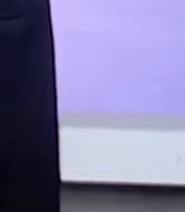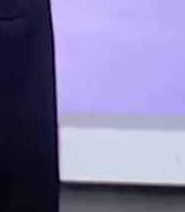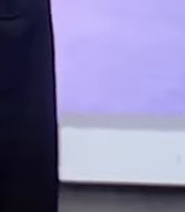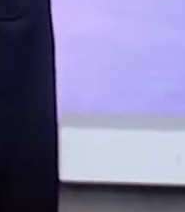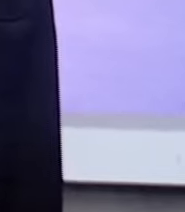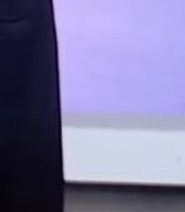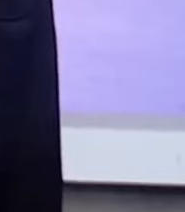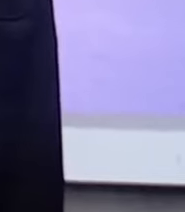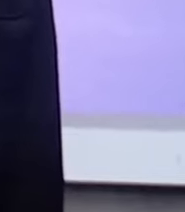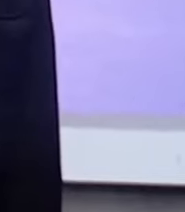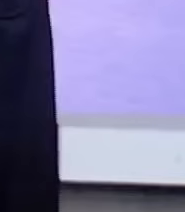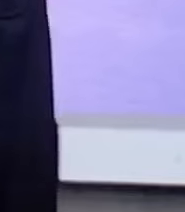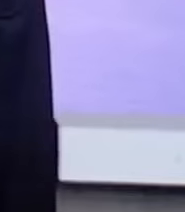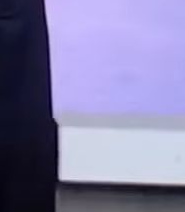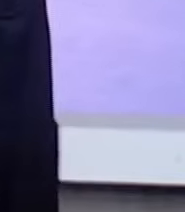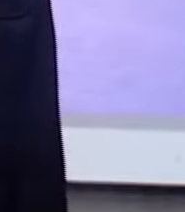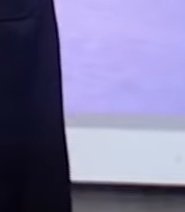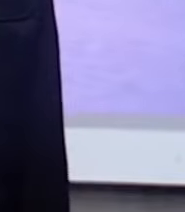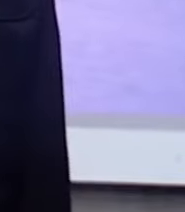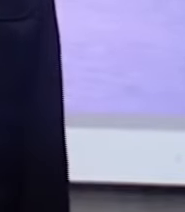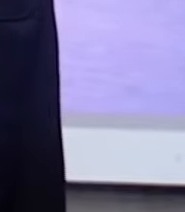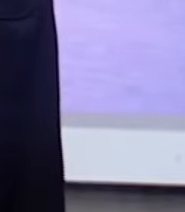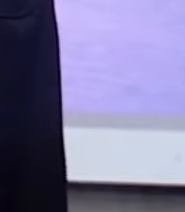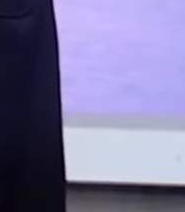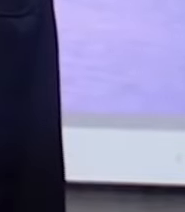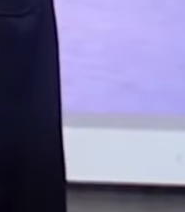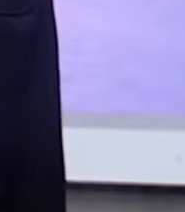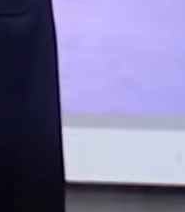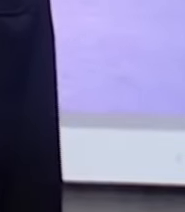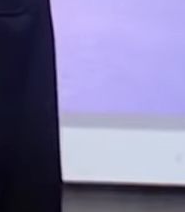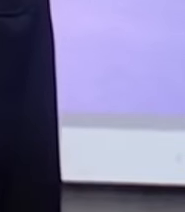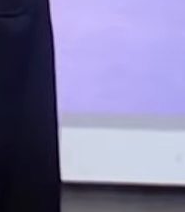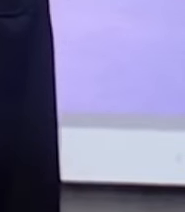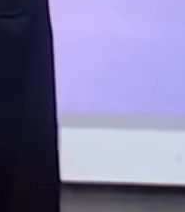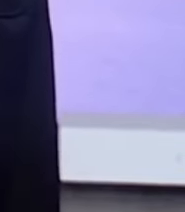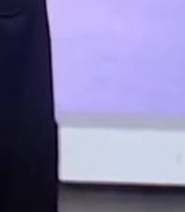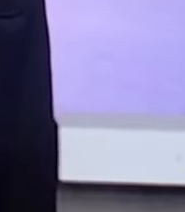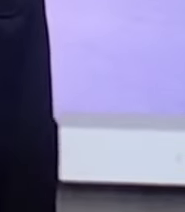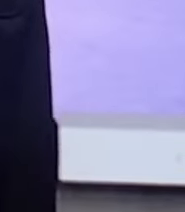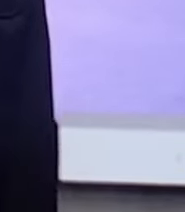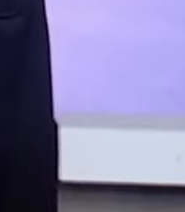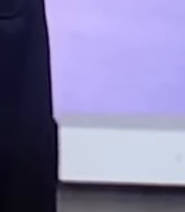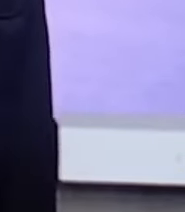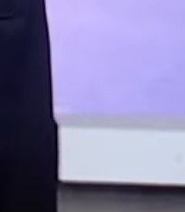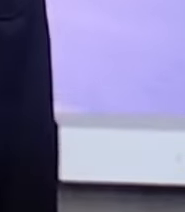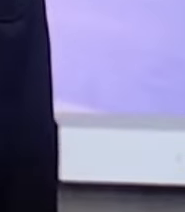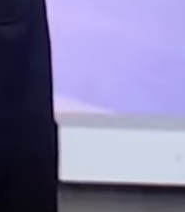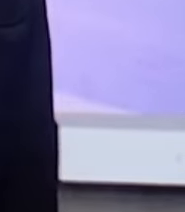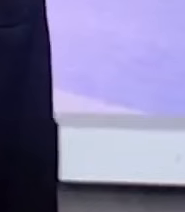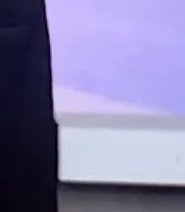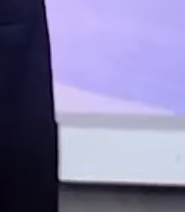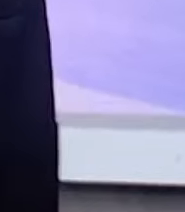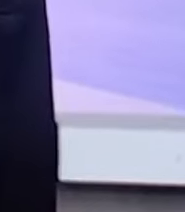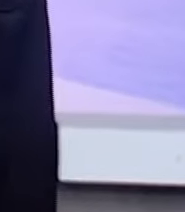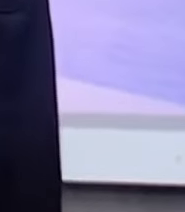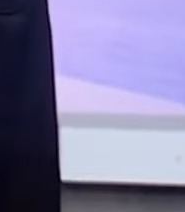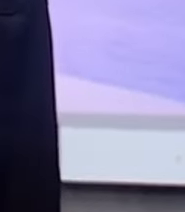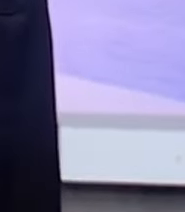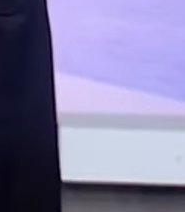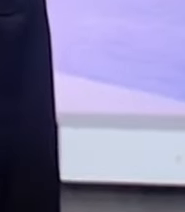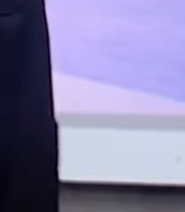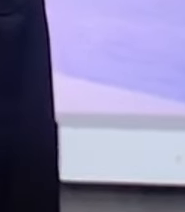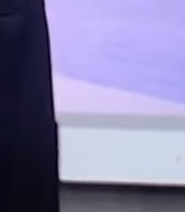Mga kapuso, sama-sama tayong maging saksi. Mag-subscribe sa GMA Integrated News sa YouTube at para sa mga kapuso abroad,